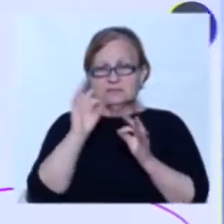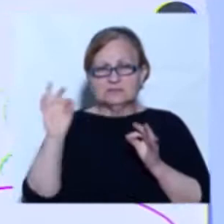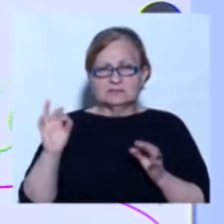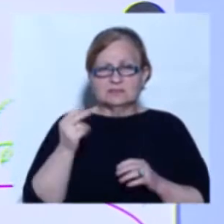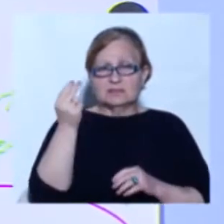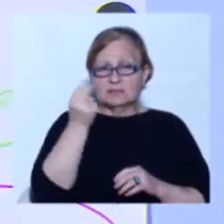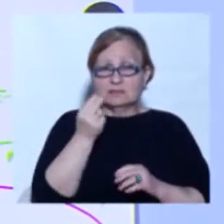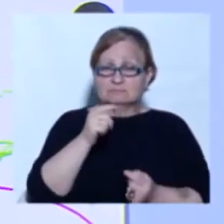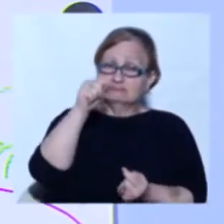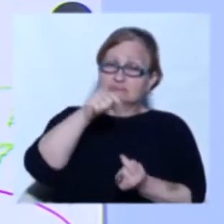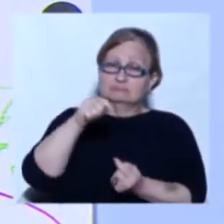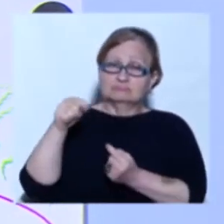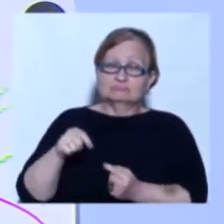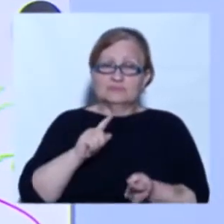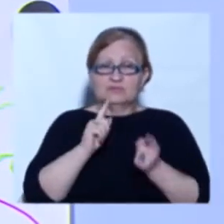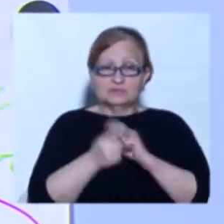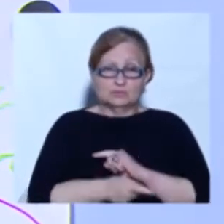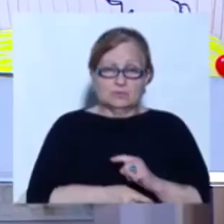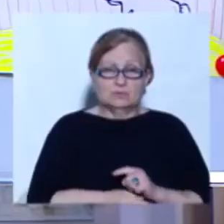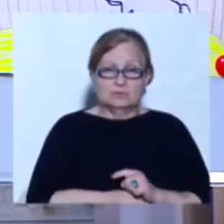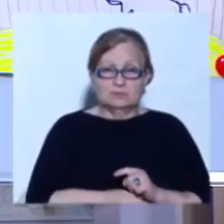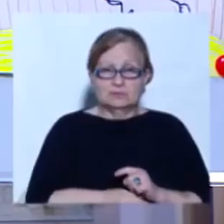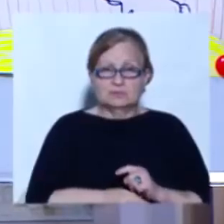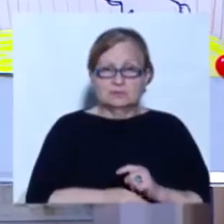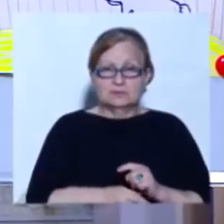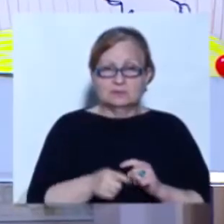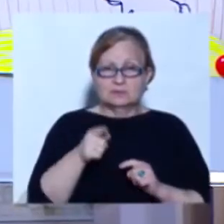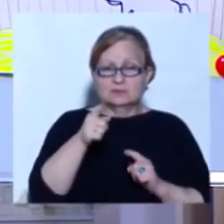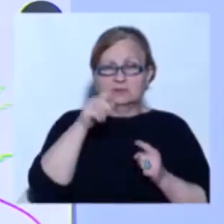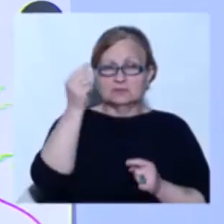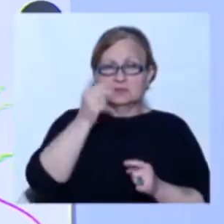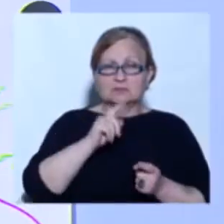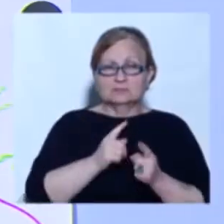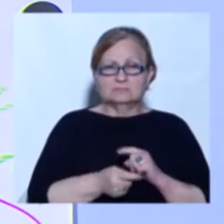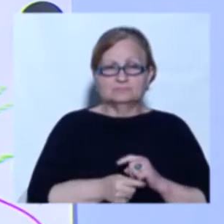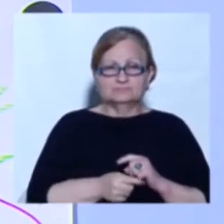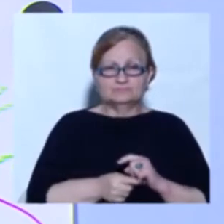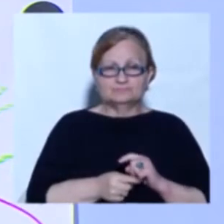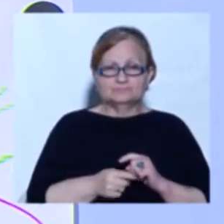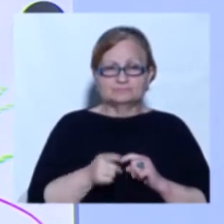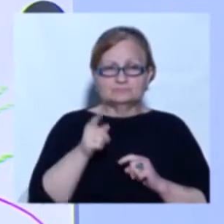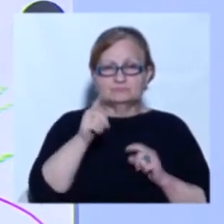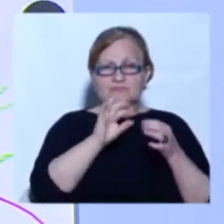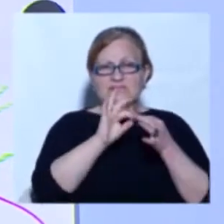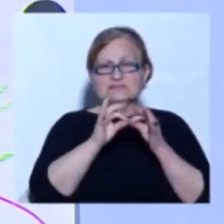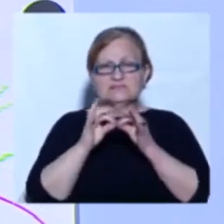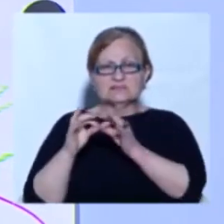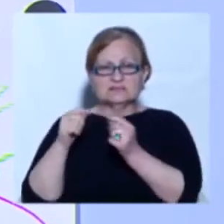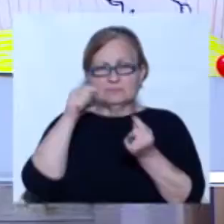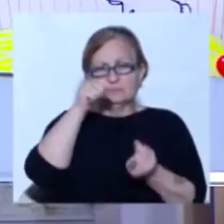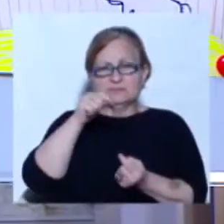ნახატი შესაბამისად იცვლება. აბა დააკვირდი, ნახატი იცვლება ayam წინადადებების